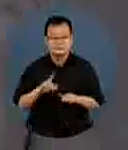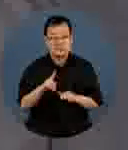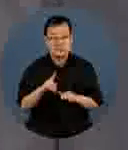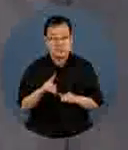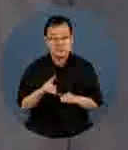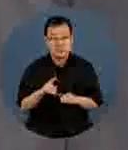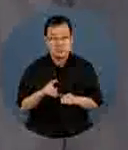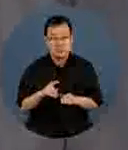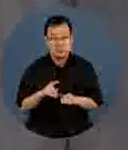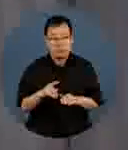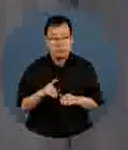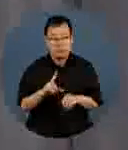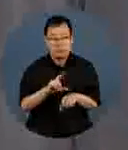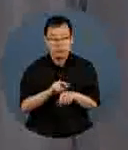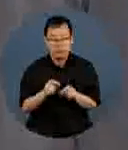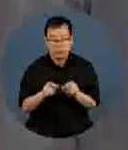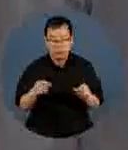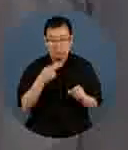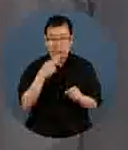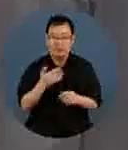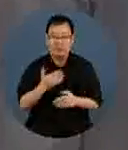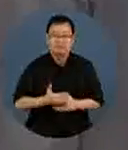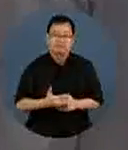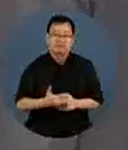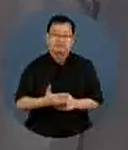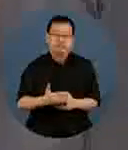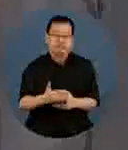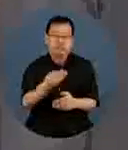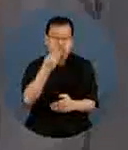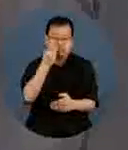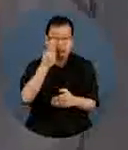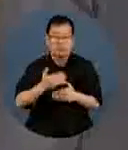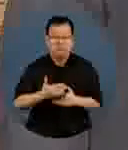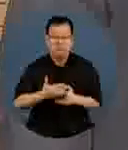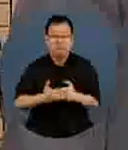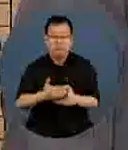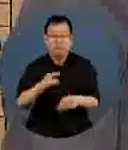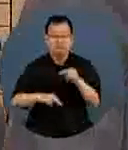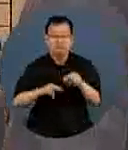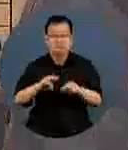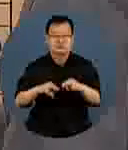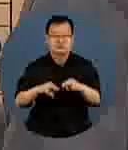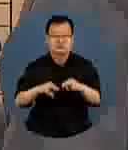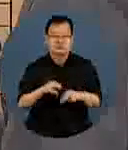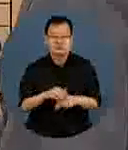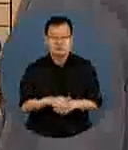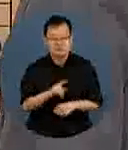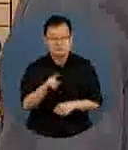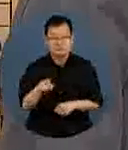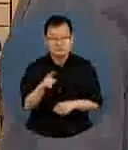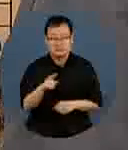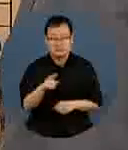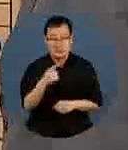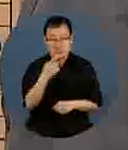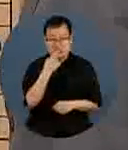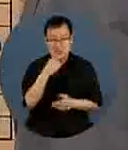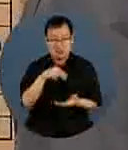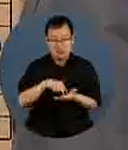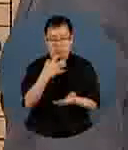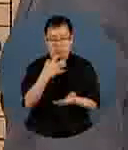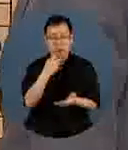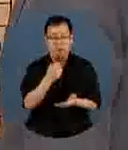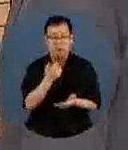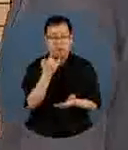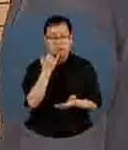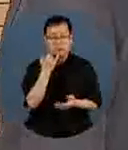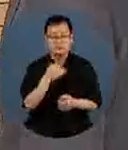되는데 붙여서 젖히고 되젖히고 네, 활용을 해두었죠. 네, 이럴 것마다 득입니다, 자체가. 그리고